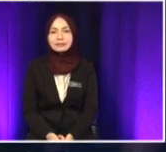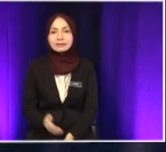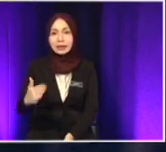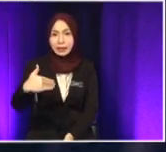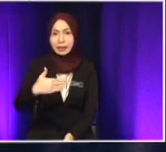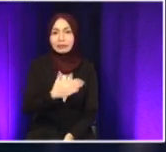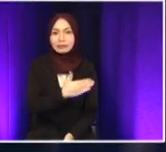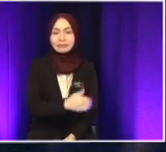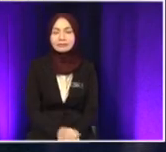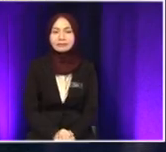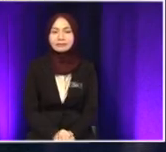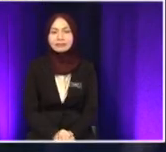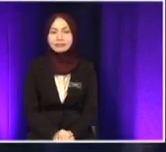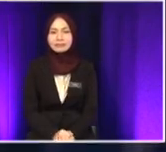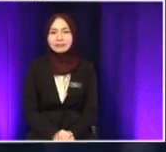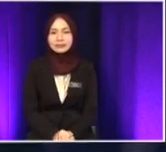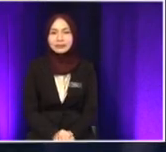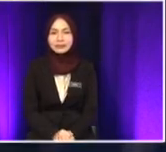memancing berbasikan